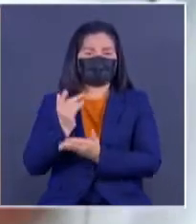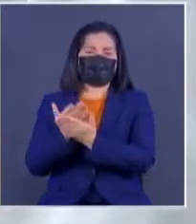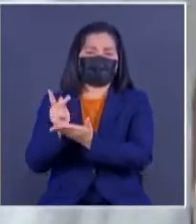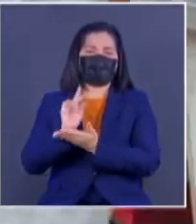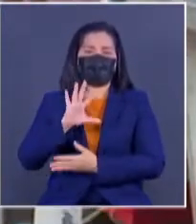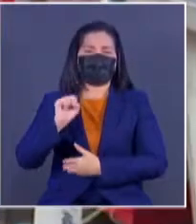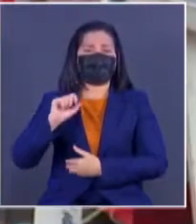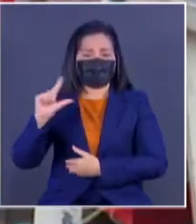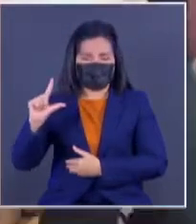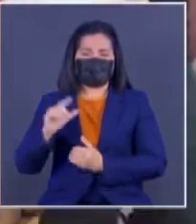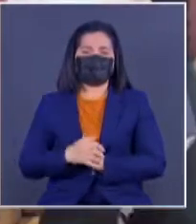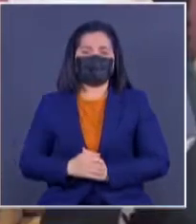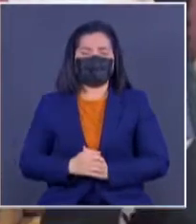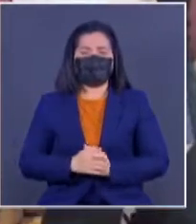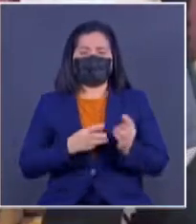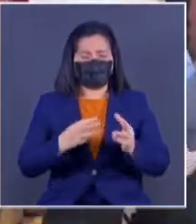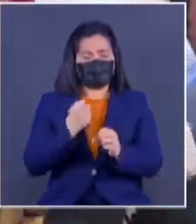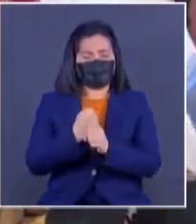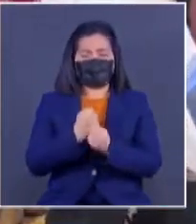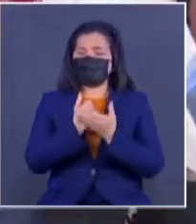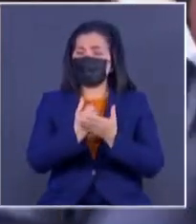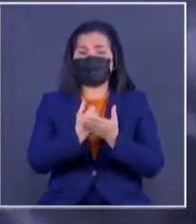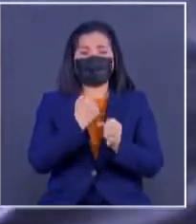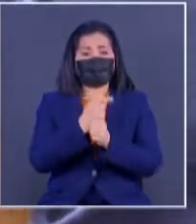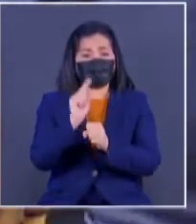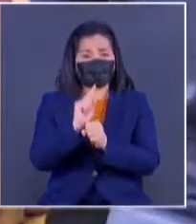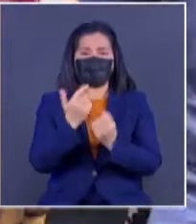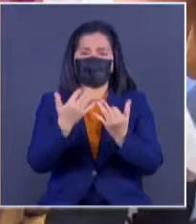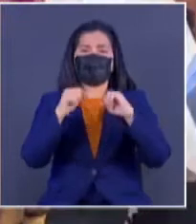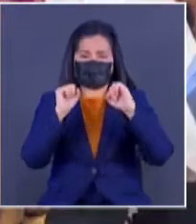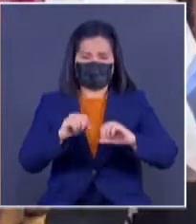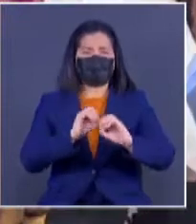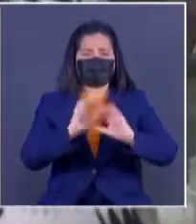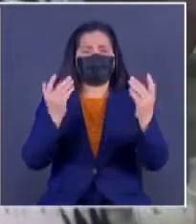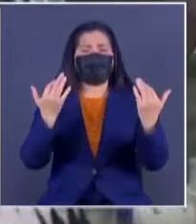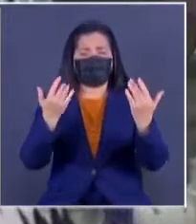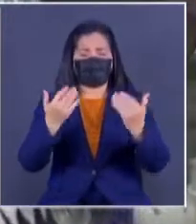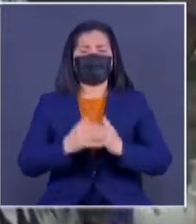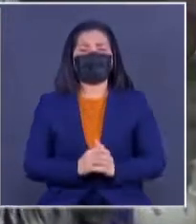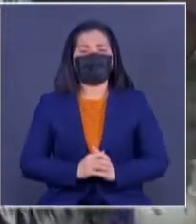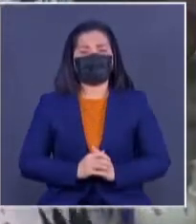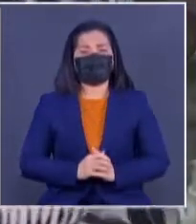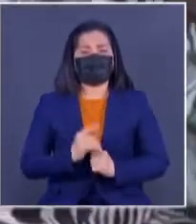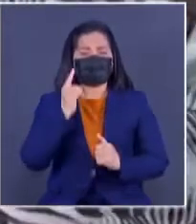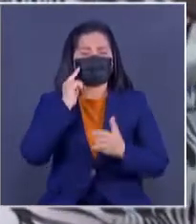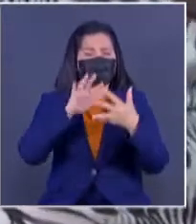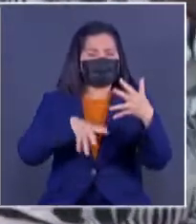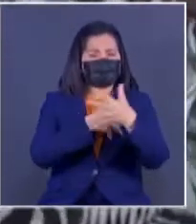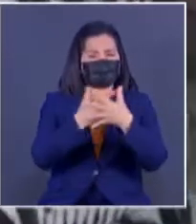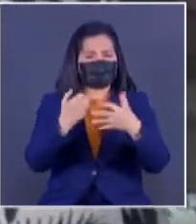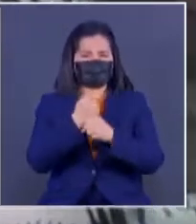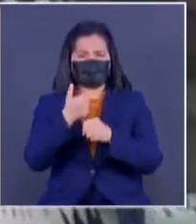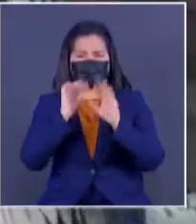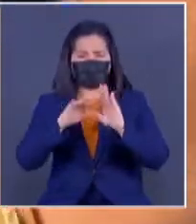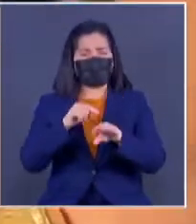500,000 ล้านเนี่ยแหละครับส่วนรูปแบบเป็นอย่างไรอันนี้เดี๋ยวรอมติครม.ให้ชัดเจนยืนยันว่าจะออกมาตรการที่ทำได้เร็ว